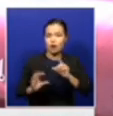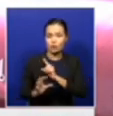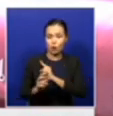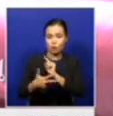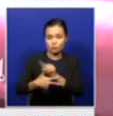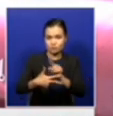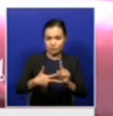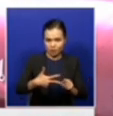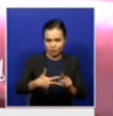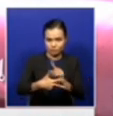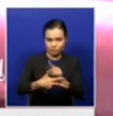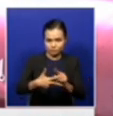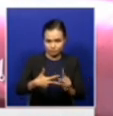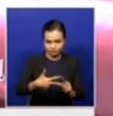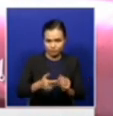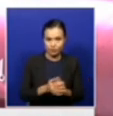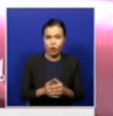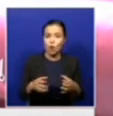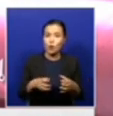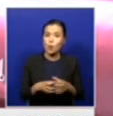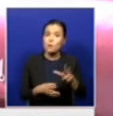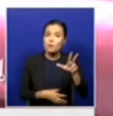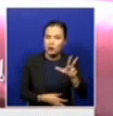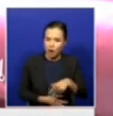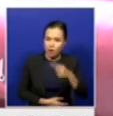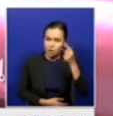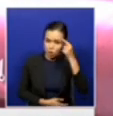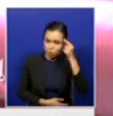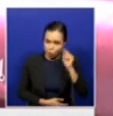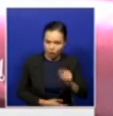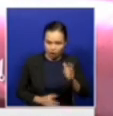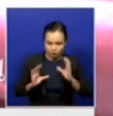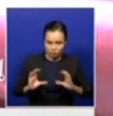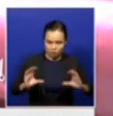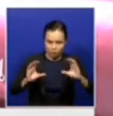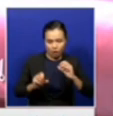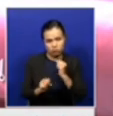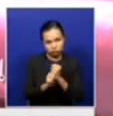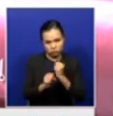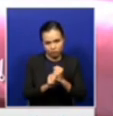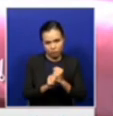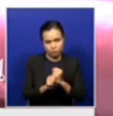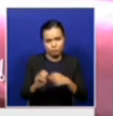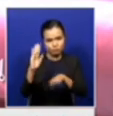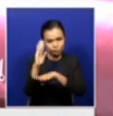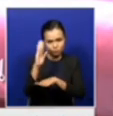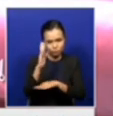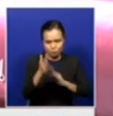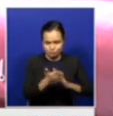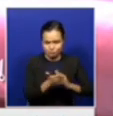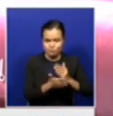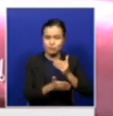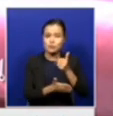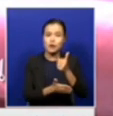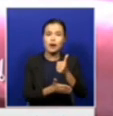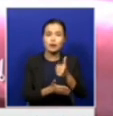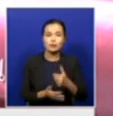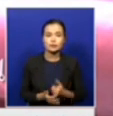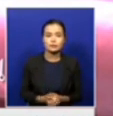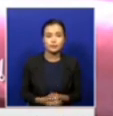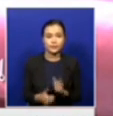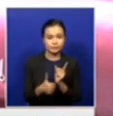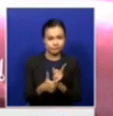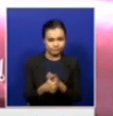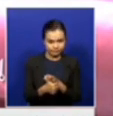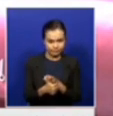ครับที่ทางพรรคเพื่อไทยเห็นว่าทางรัฐบาลควรจะต้องดำเนินการให้สำเร็จผลให้ได้ข้อที่1